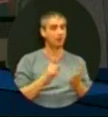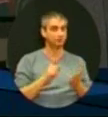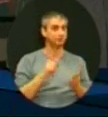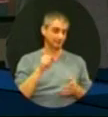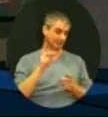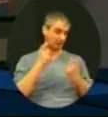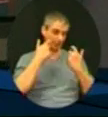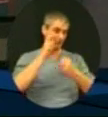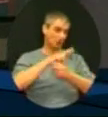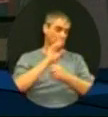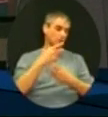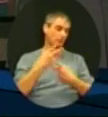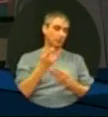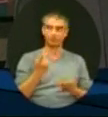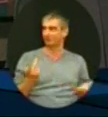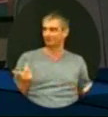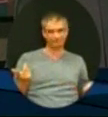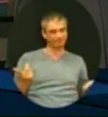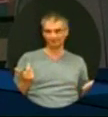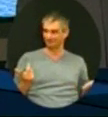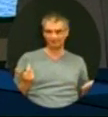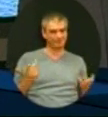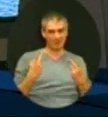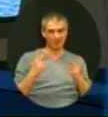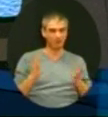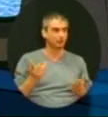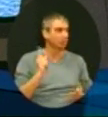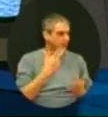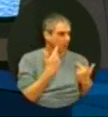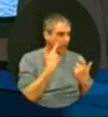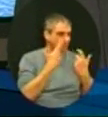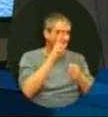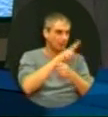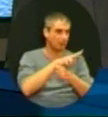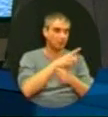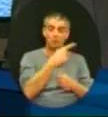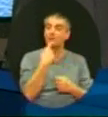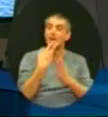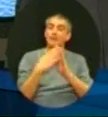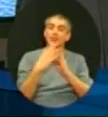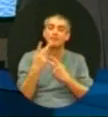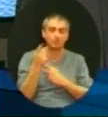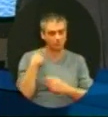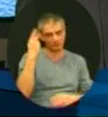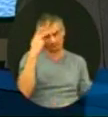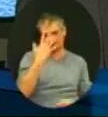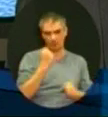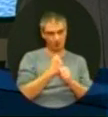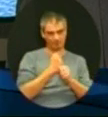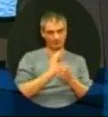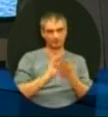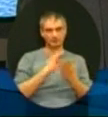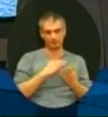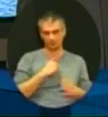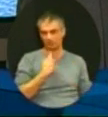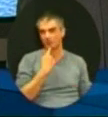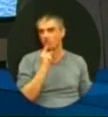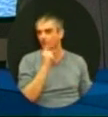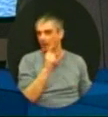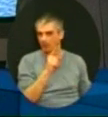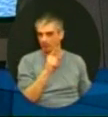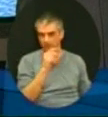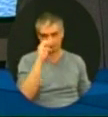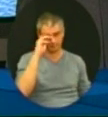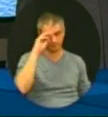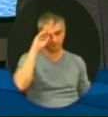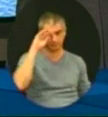היא הרגולטור של בית החולים. אבל לא משנה, אבל הוא אמר את זה. כי יש פה כמה רגולטורים. מיקי, הוא אמר את זה לבית החולים, אני מבינה איך עובדת מערכת הבריאות, ואני אומרת לך